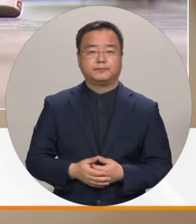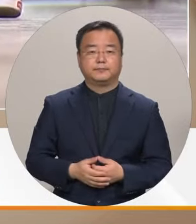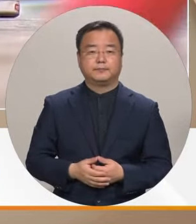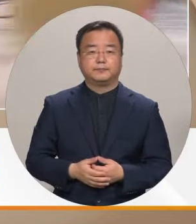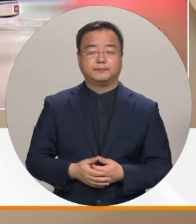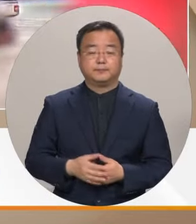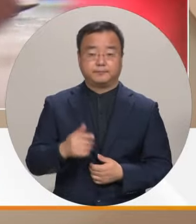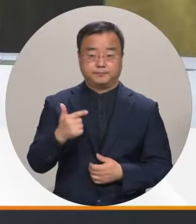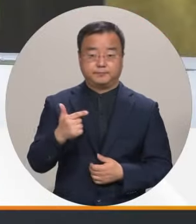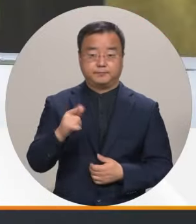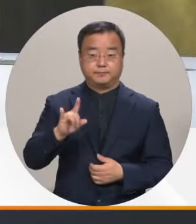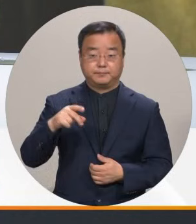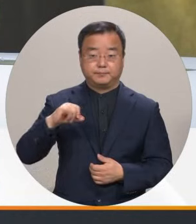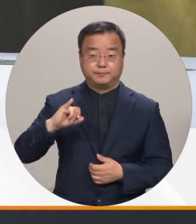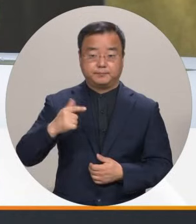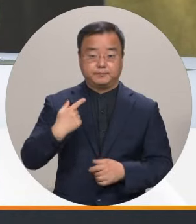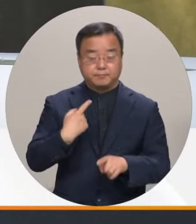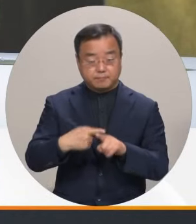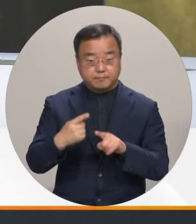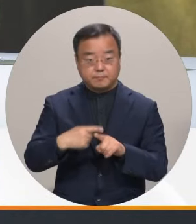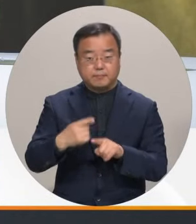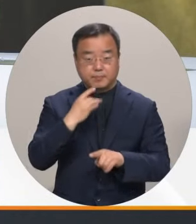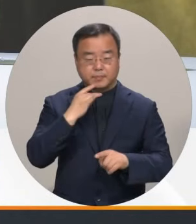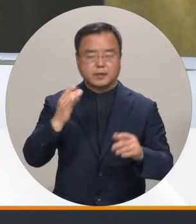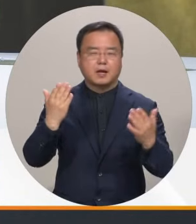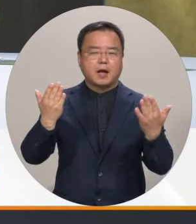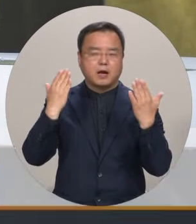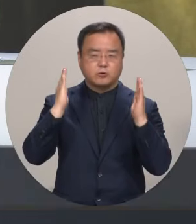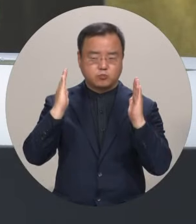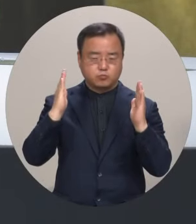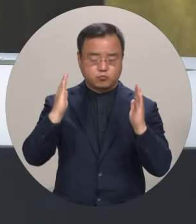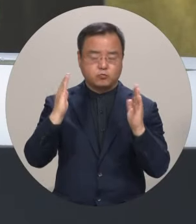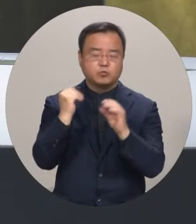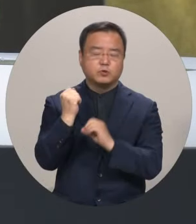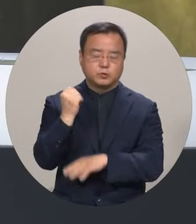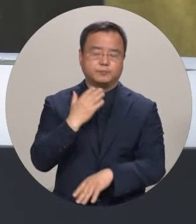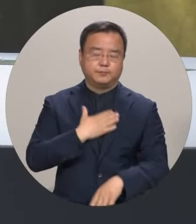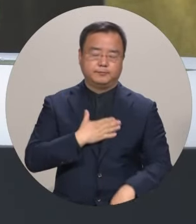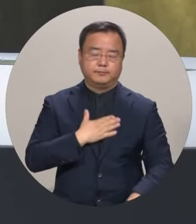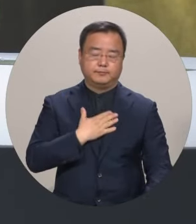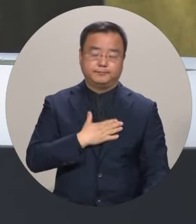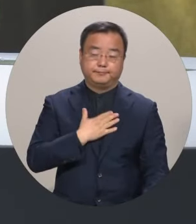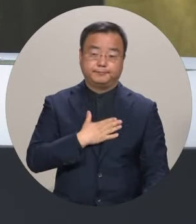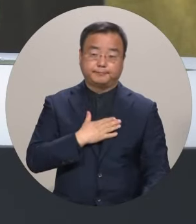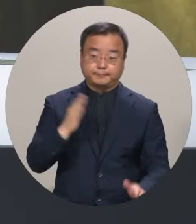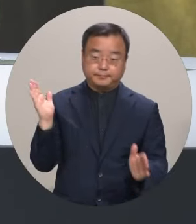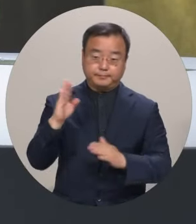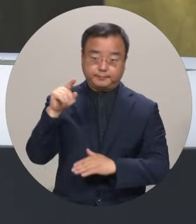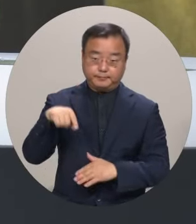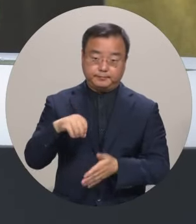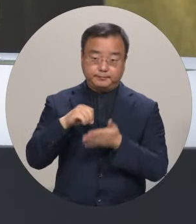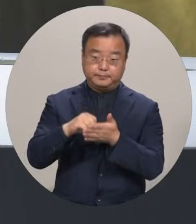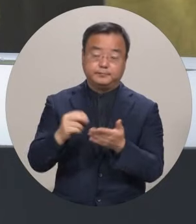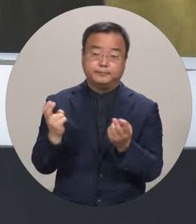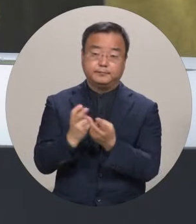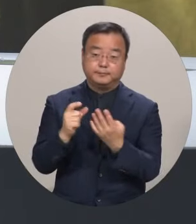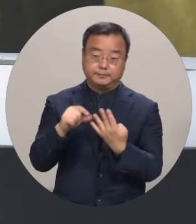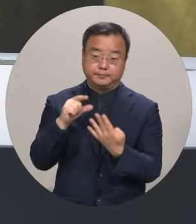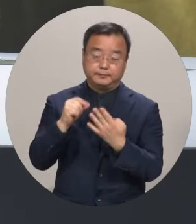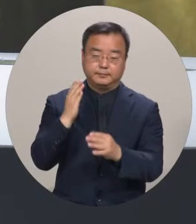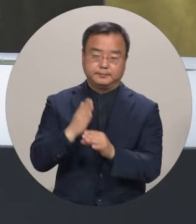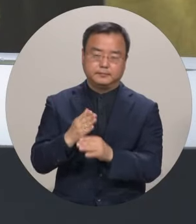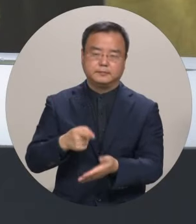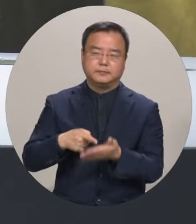내신 평가 만큼은 학교 수업이 기본이다 말씀해 주셨습니다이 학생부 전형에서 특히 지원하는